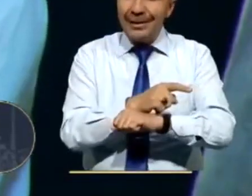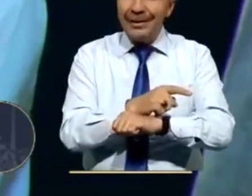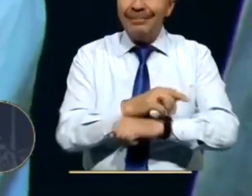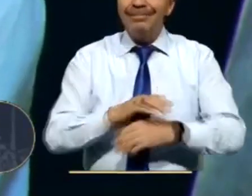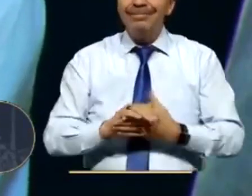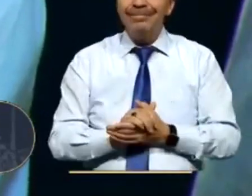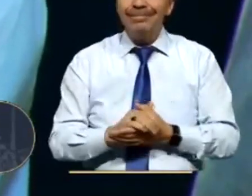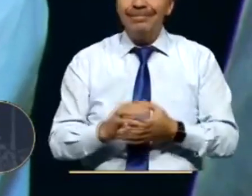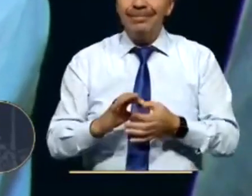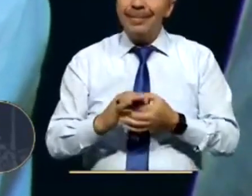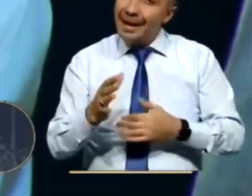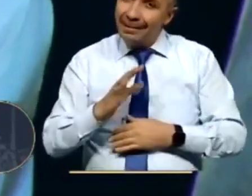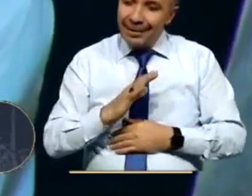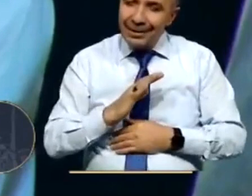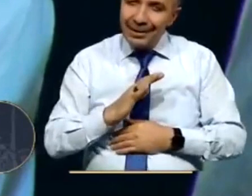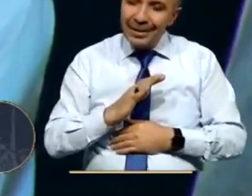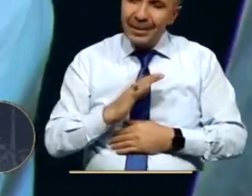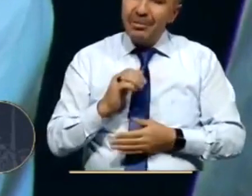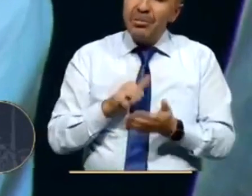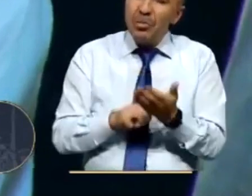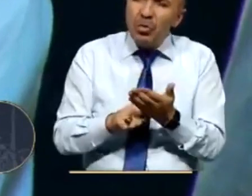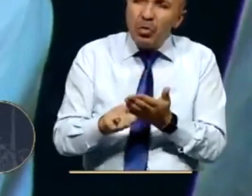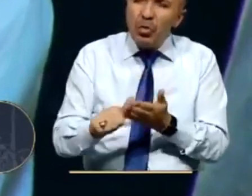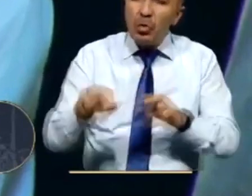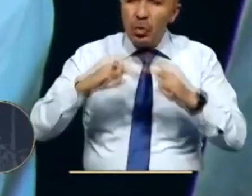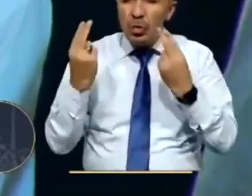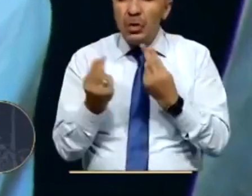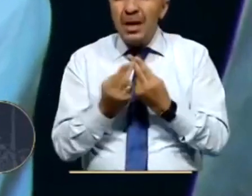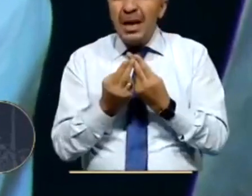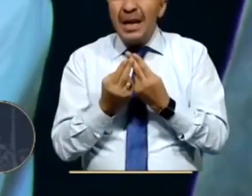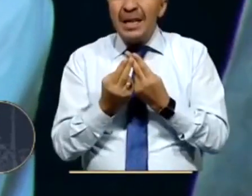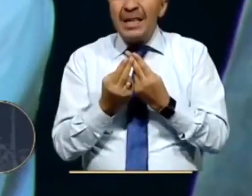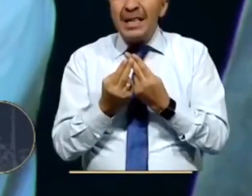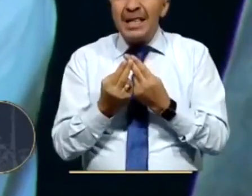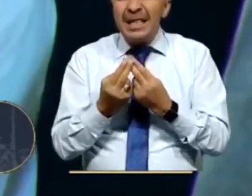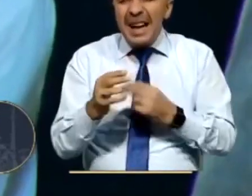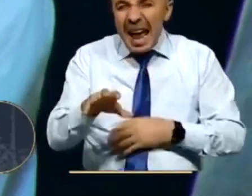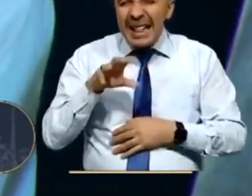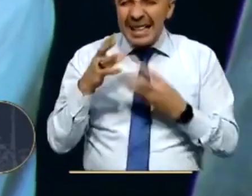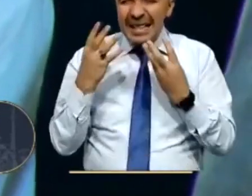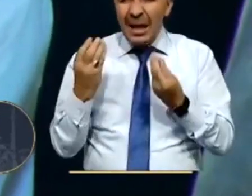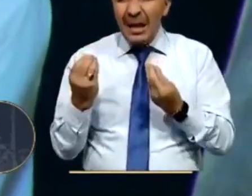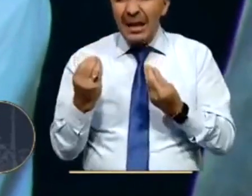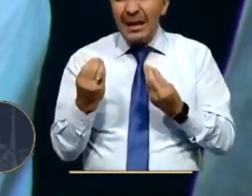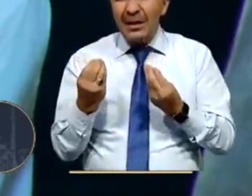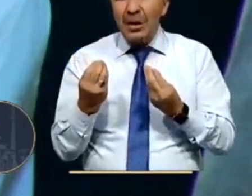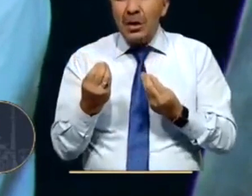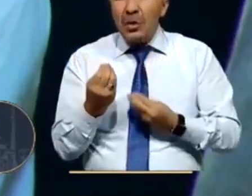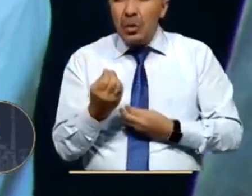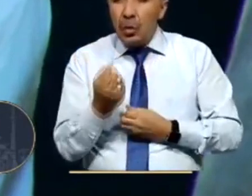Ne var ki tüm dünyayı etkisi altına alan küresel salgın nedeniyle bu